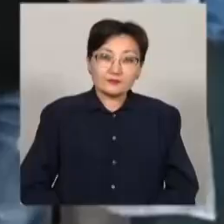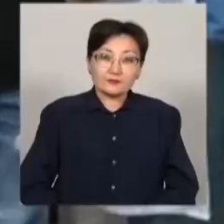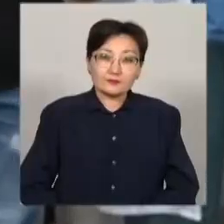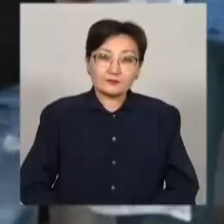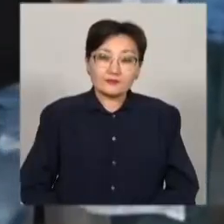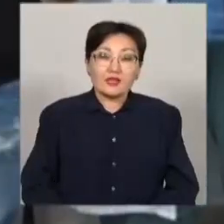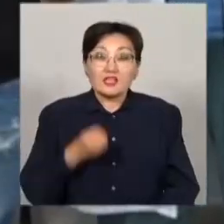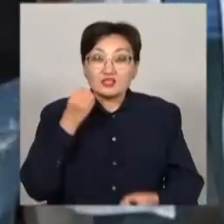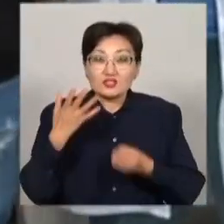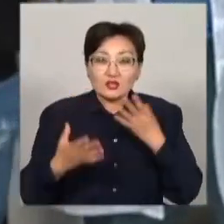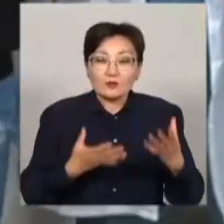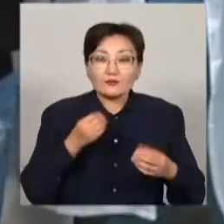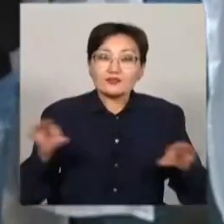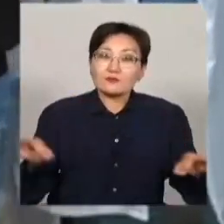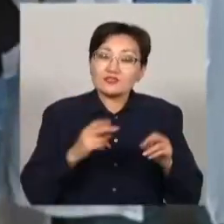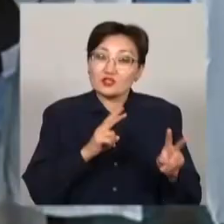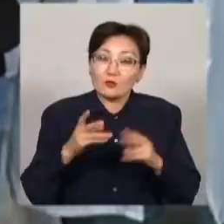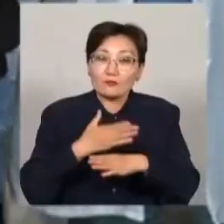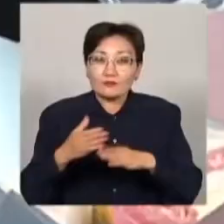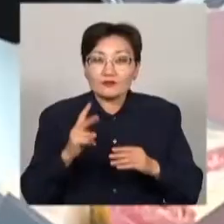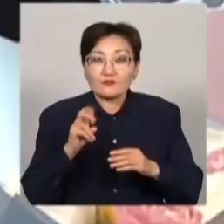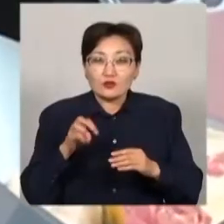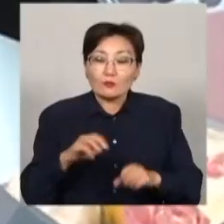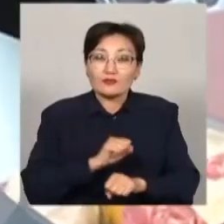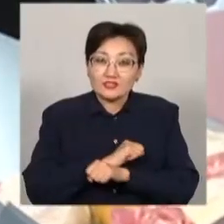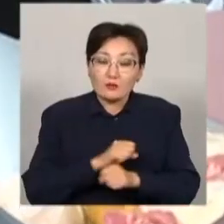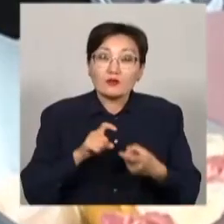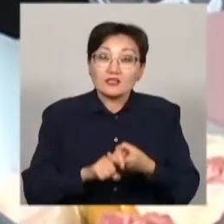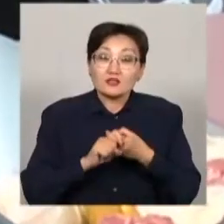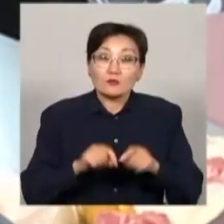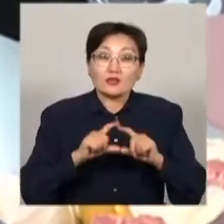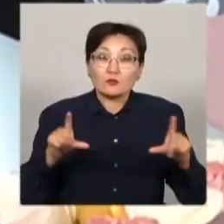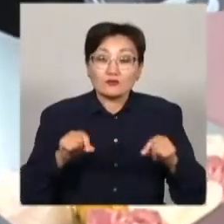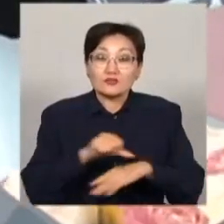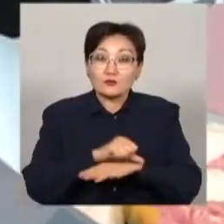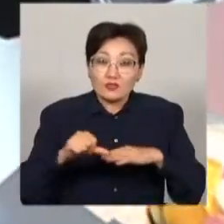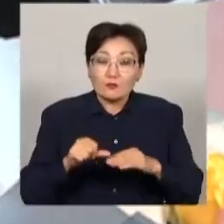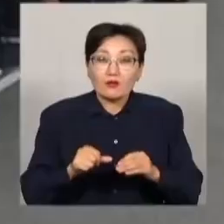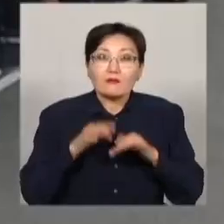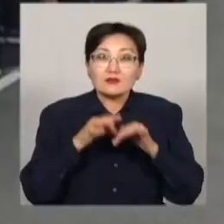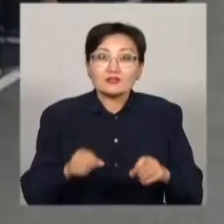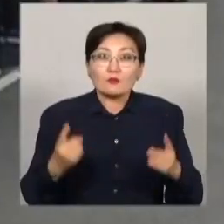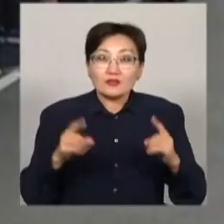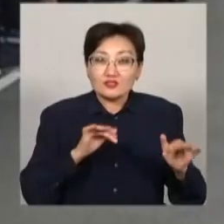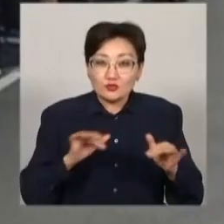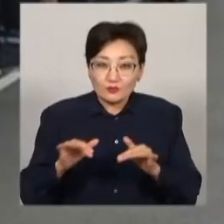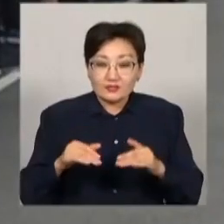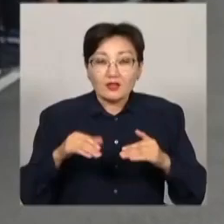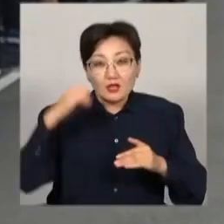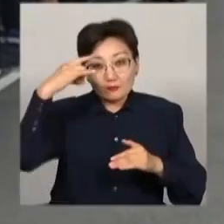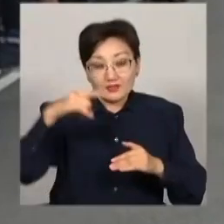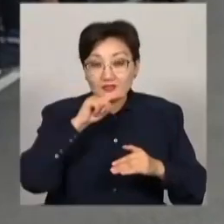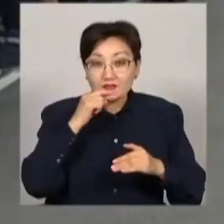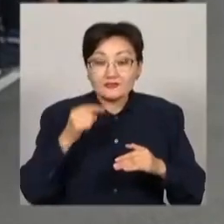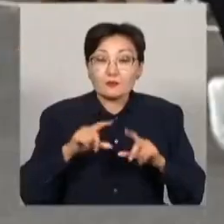цветные шары песни и танцы после двухлетнего перерыва из-за пандемии школьной линейке прошли с большим размахом для выпускников казахстанской